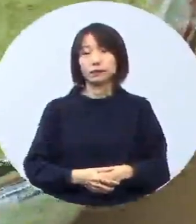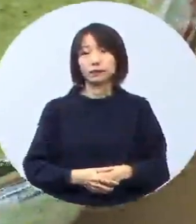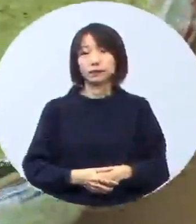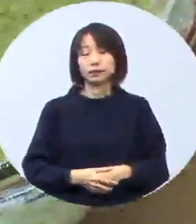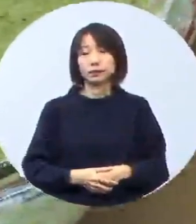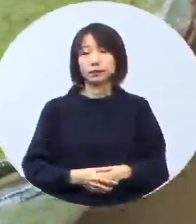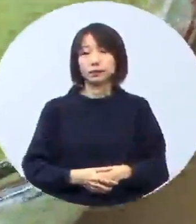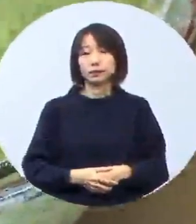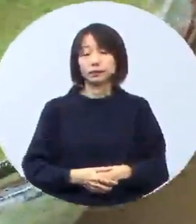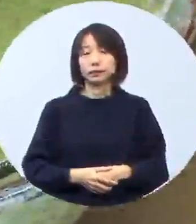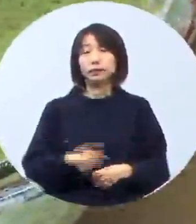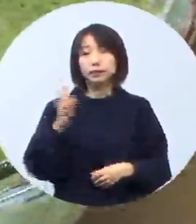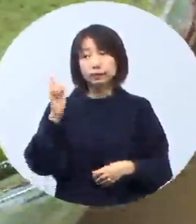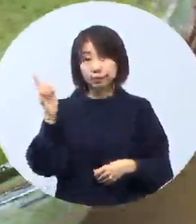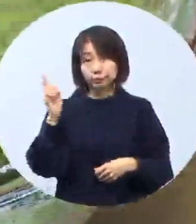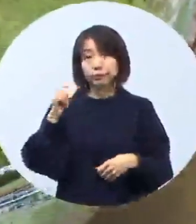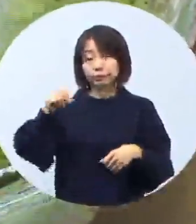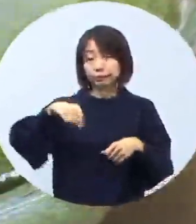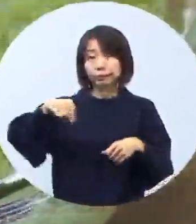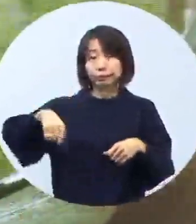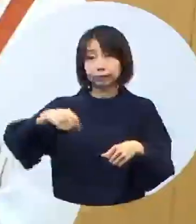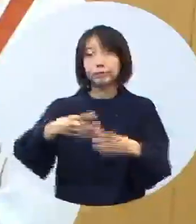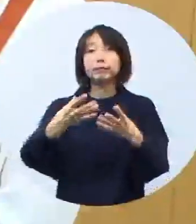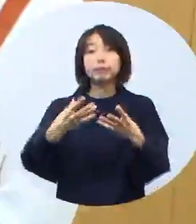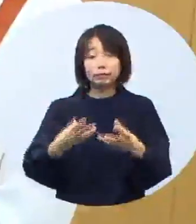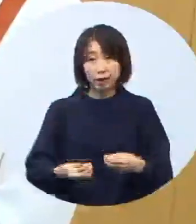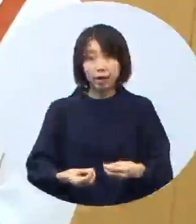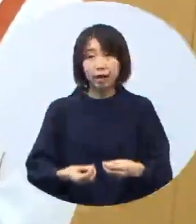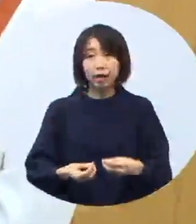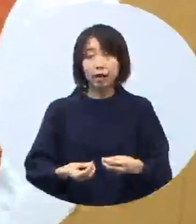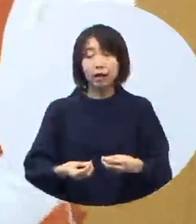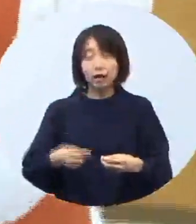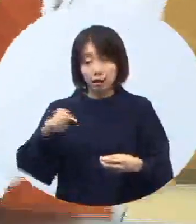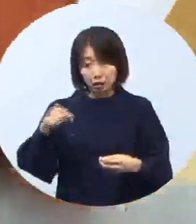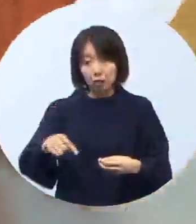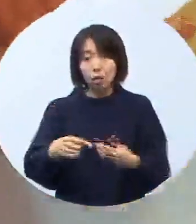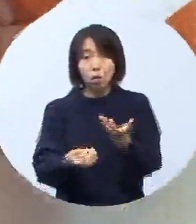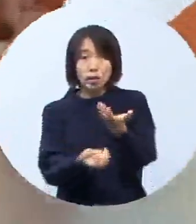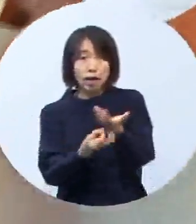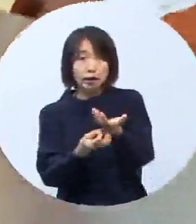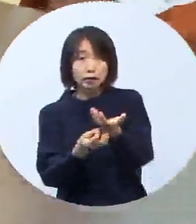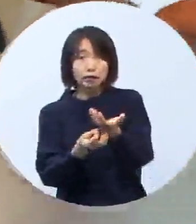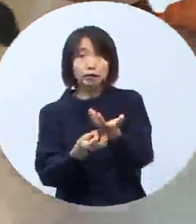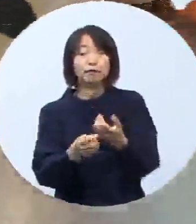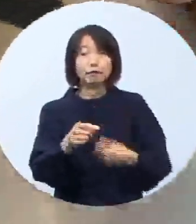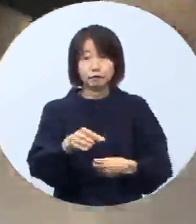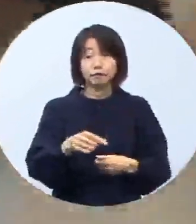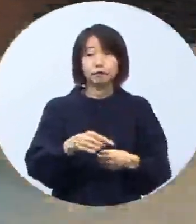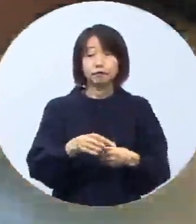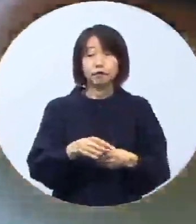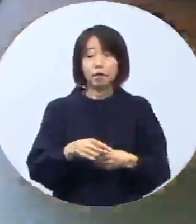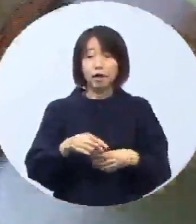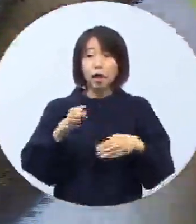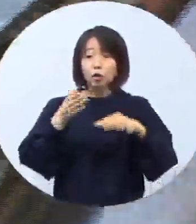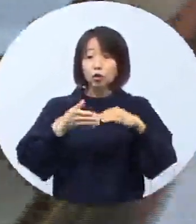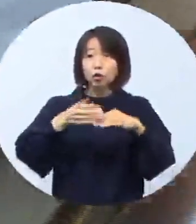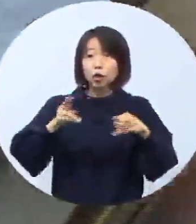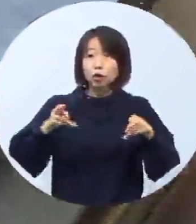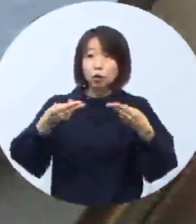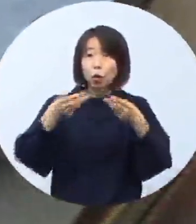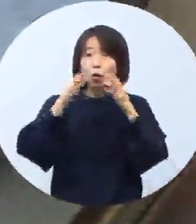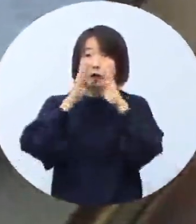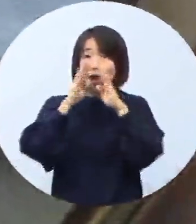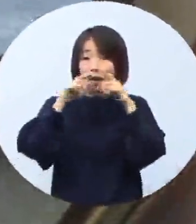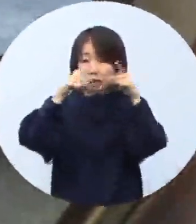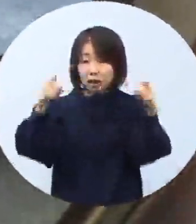この程度になるまで混ぜ合わせてください。 はい、では生地を焼いていきます。 はい、フライパンにクッキングシートを敷いて